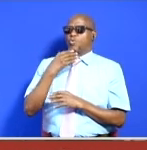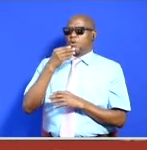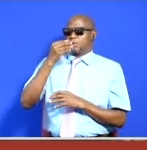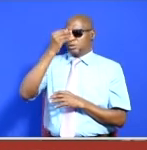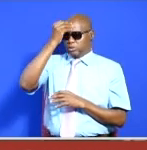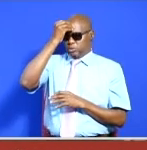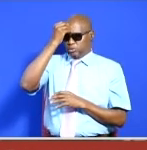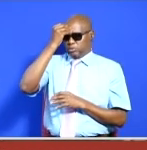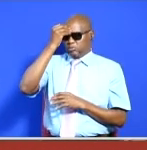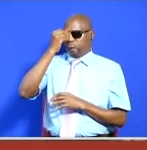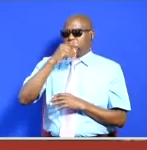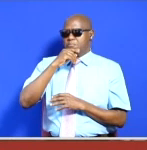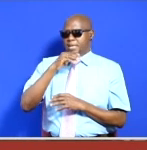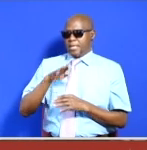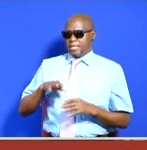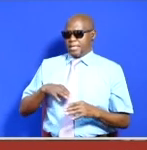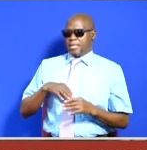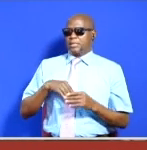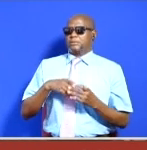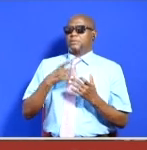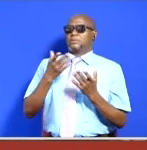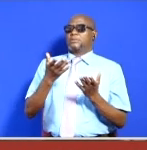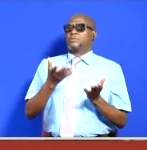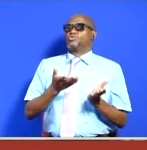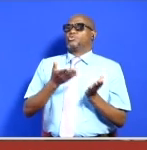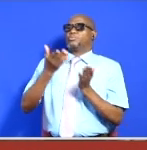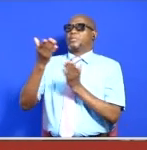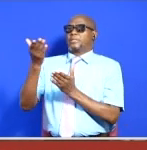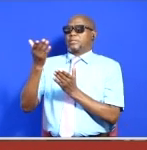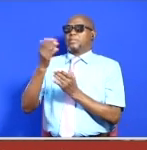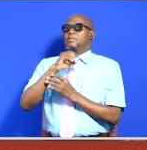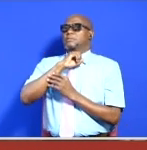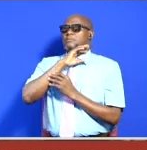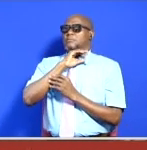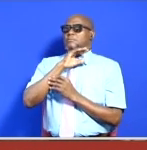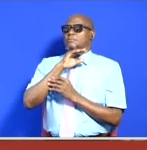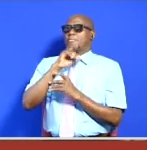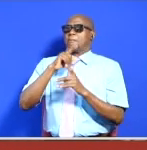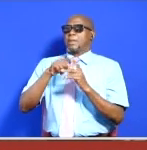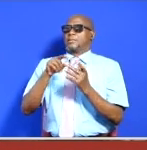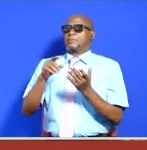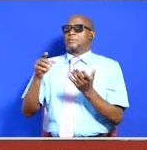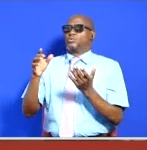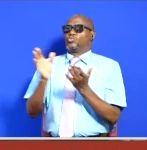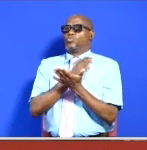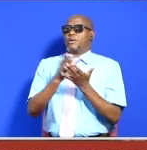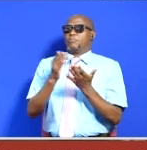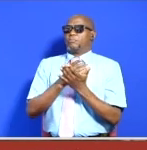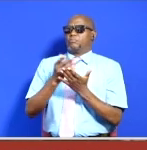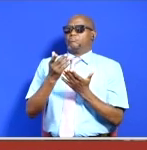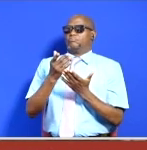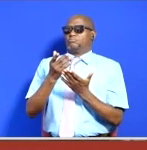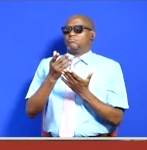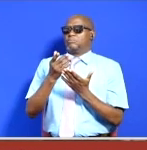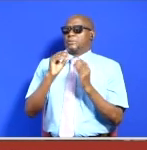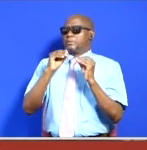mbadala kuwasilisha malalamishi yao badala ya kushambulia taasisi za elimu ili kuwafurusha walimu. Akizungumza katika hafla moja eneo